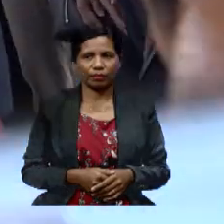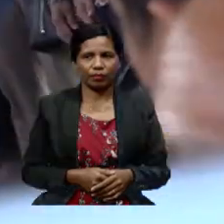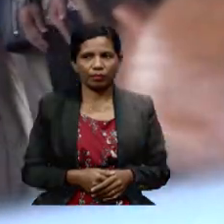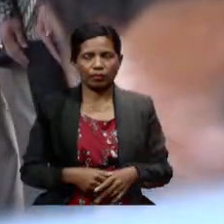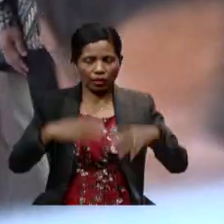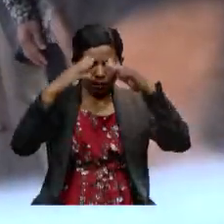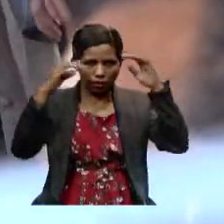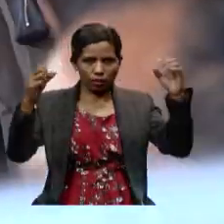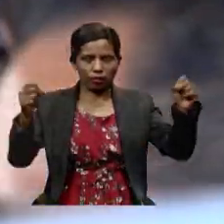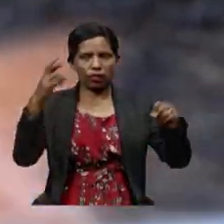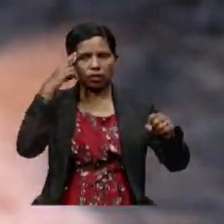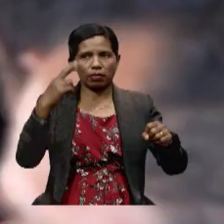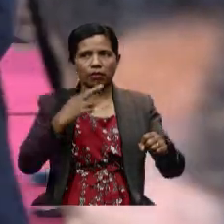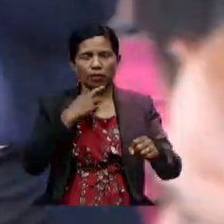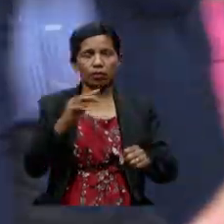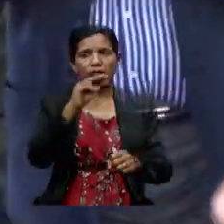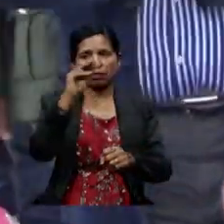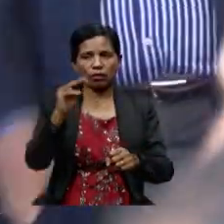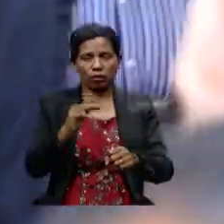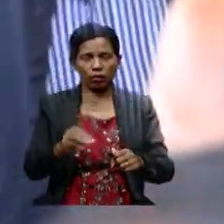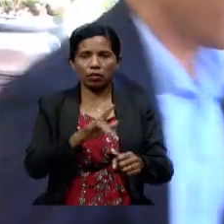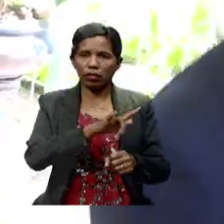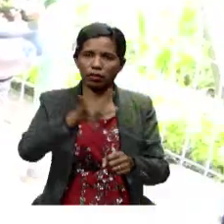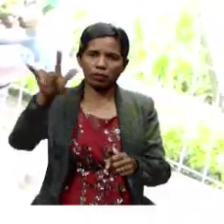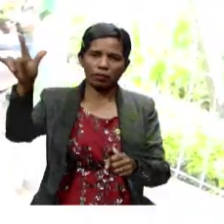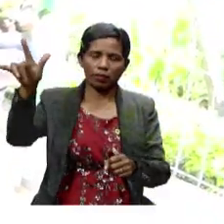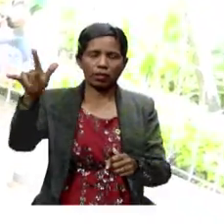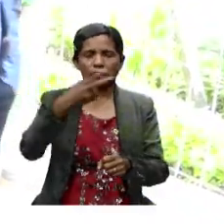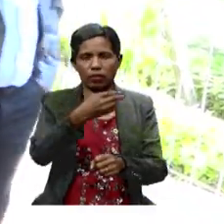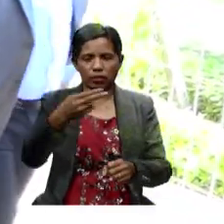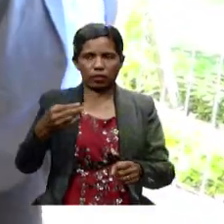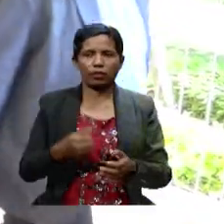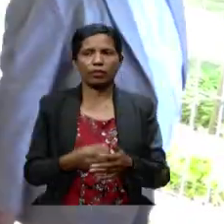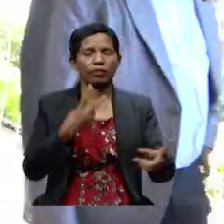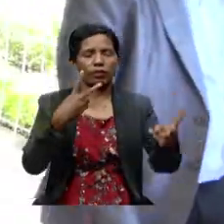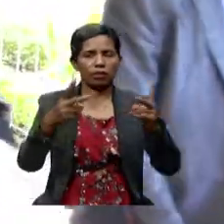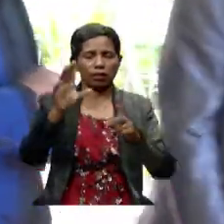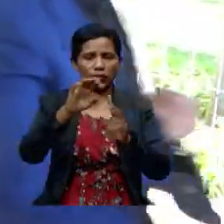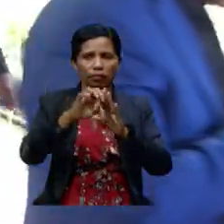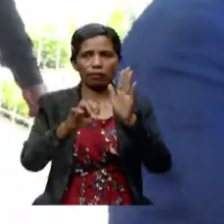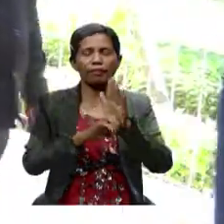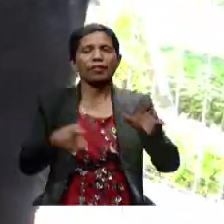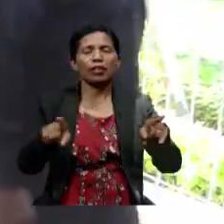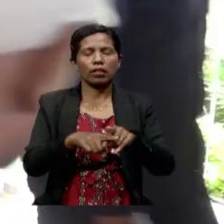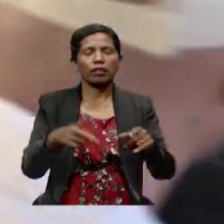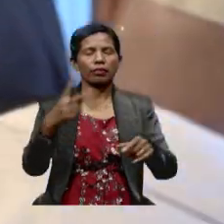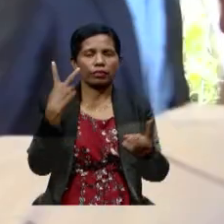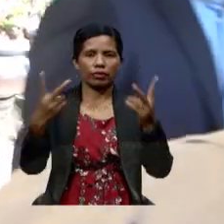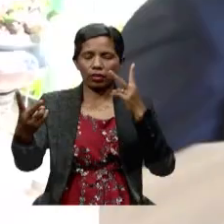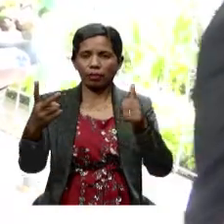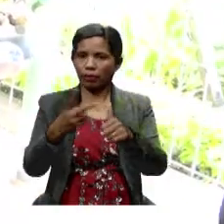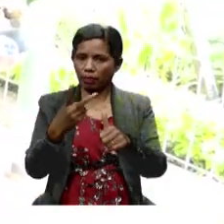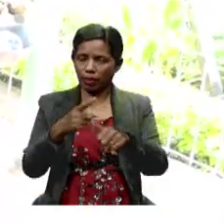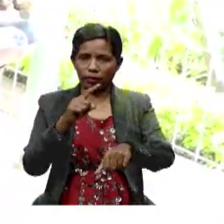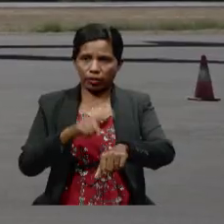Presidente Repubblica José Ramos Horta segunda ne desloka ba Indonesia. Visita se festado ne nudar visita dahuluk nian barai liur